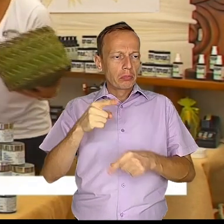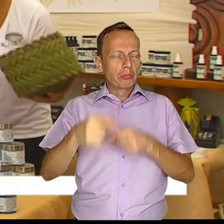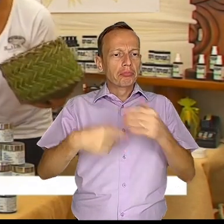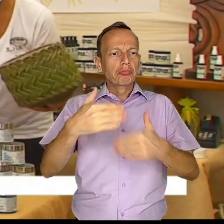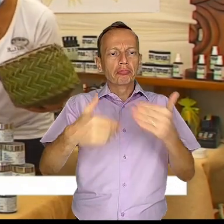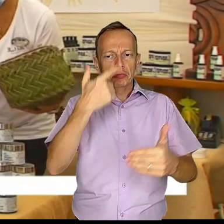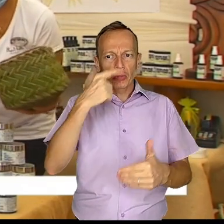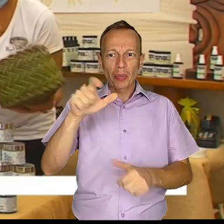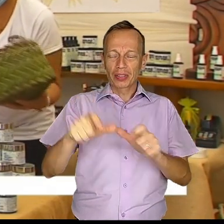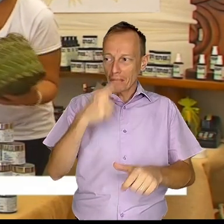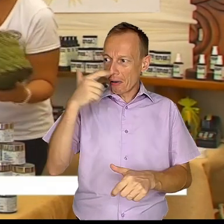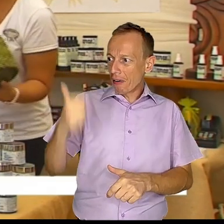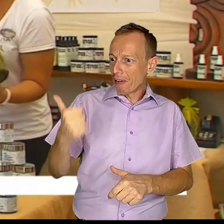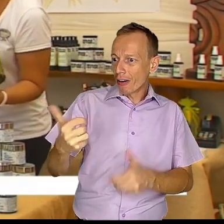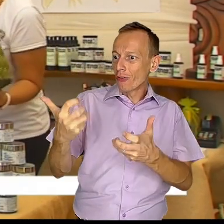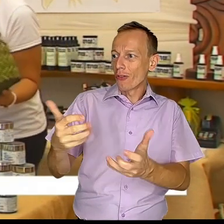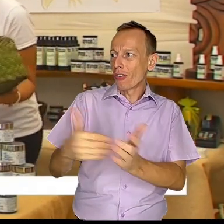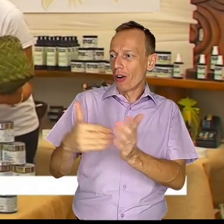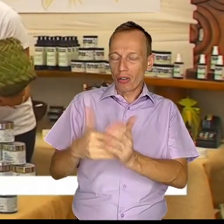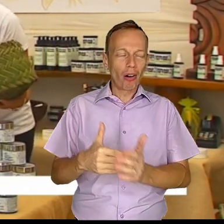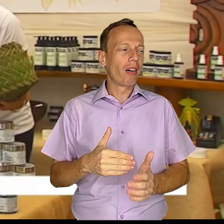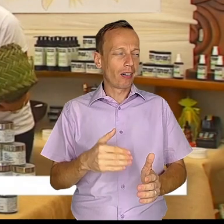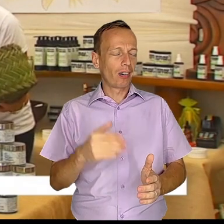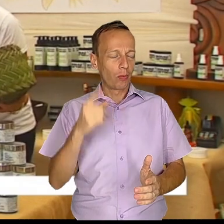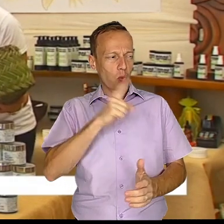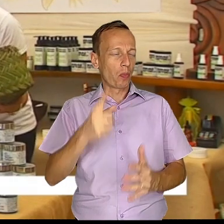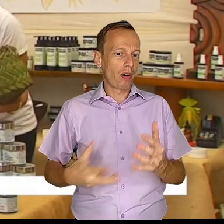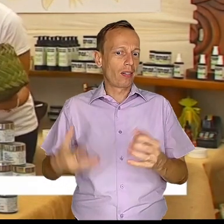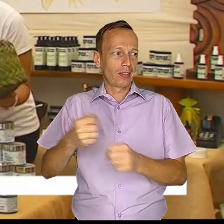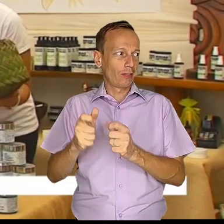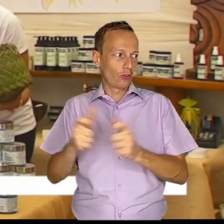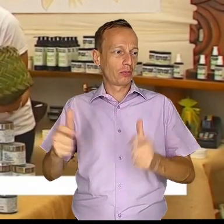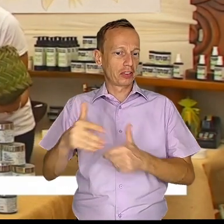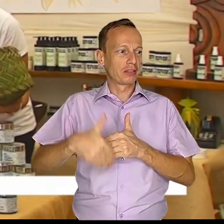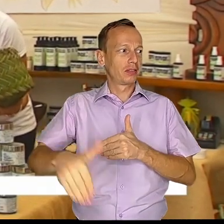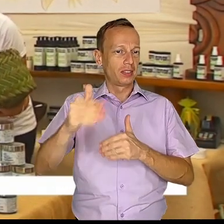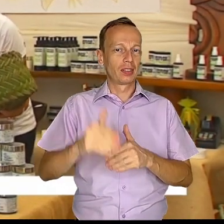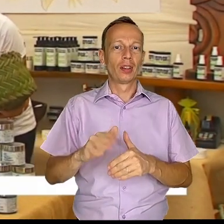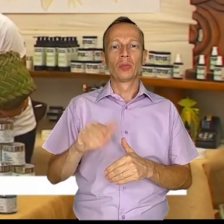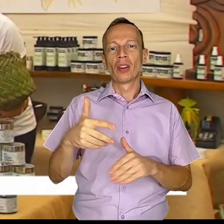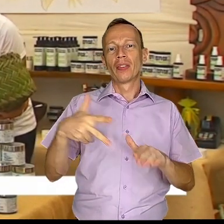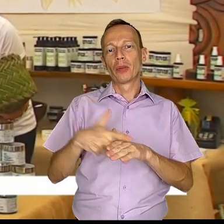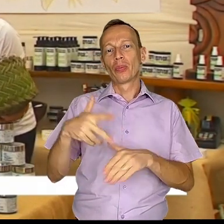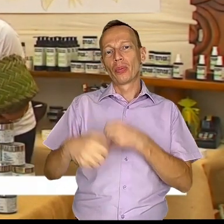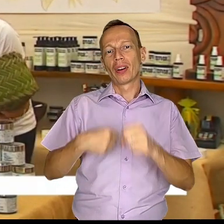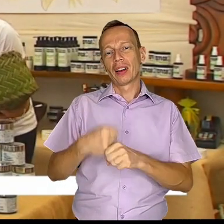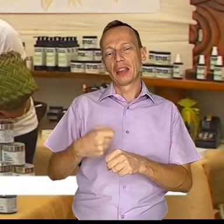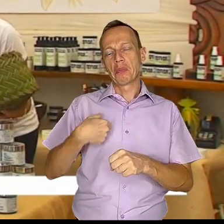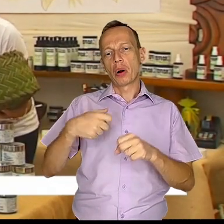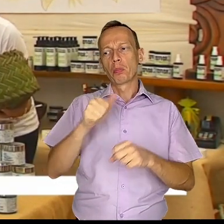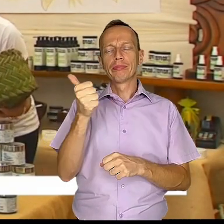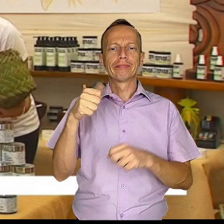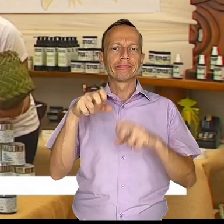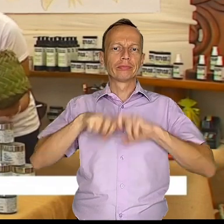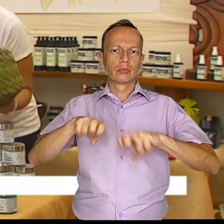à petit, ça a plu à l'entourage et donc on s'est dit pourquoi pas se lancer dans l'aventure. Et les premières